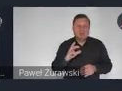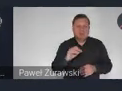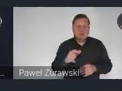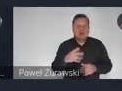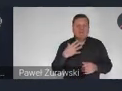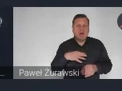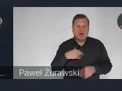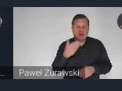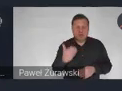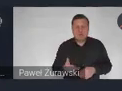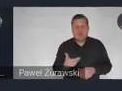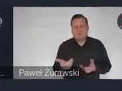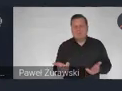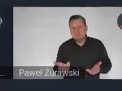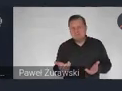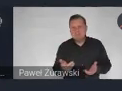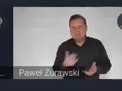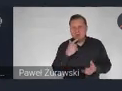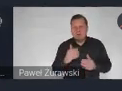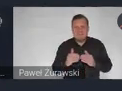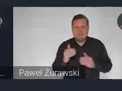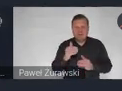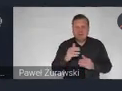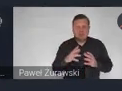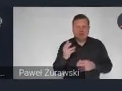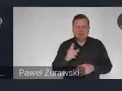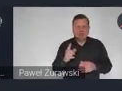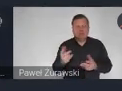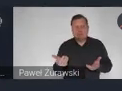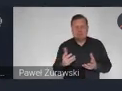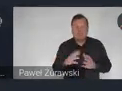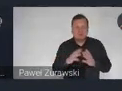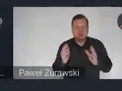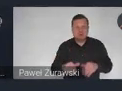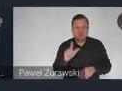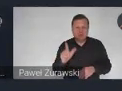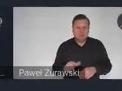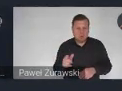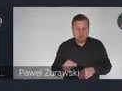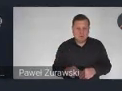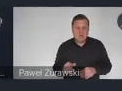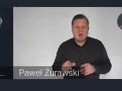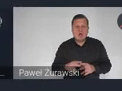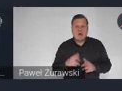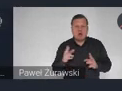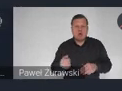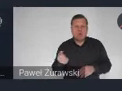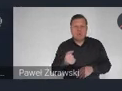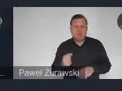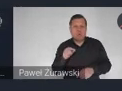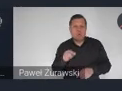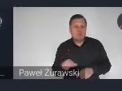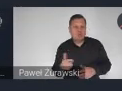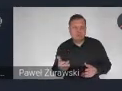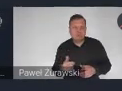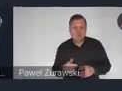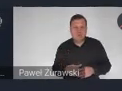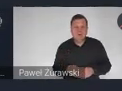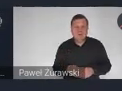jednostkowa jest wyższa niż 10 tysięcy złotych a okres użytkowania jest